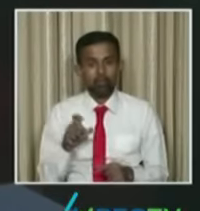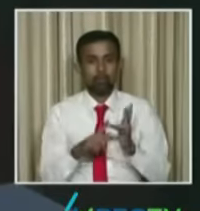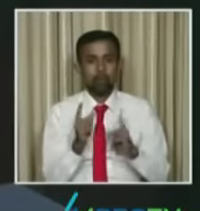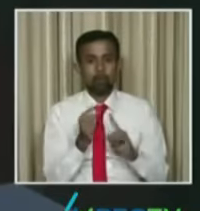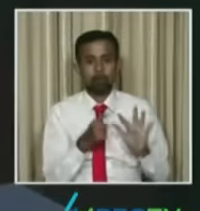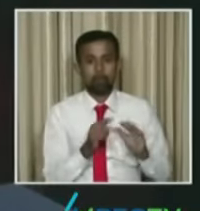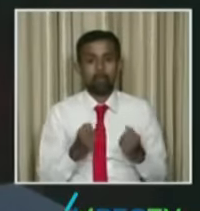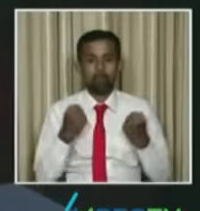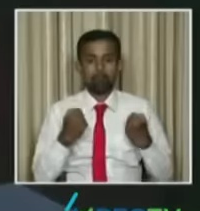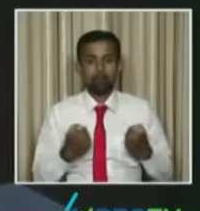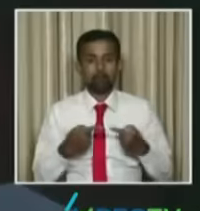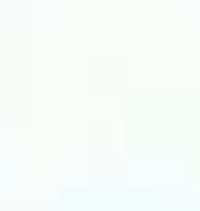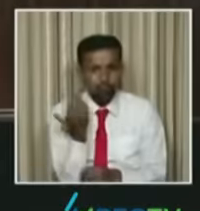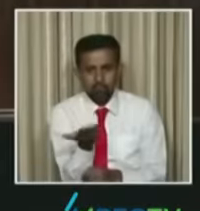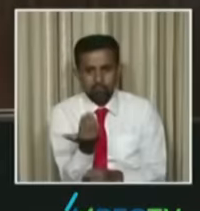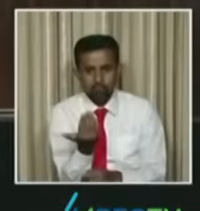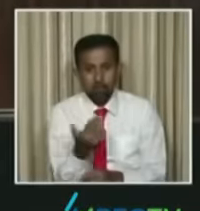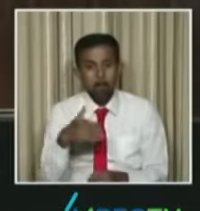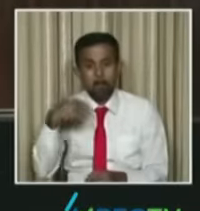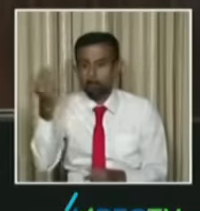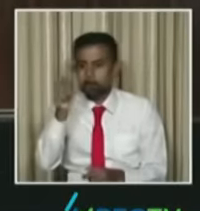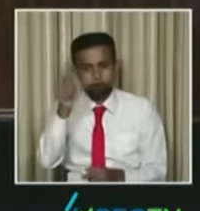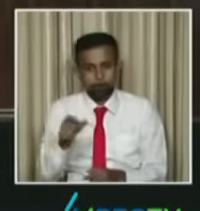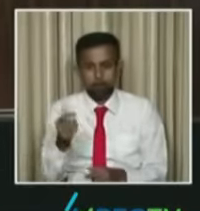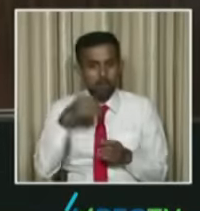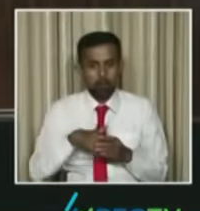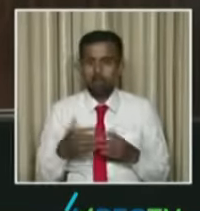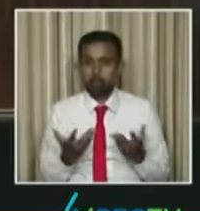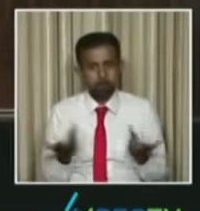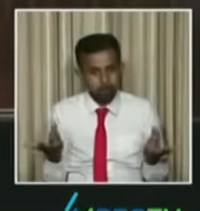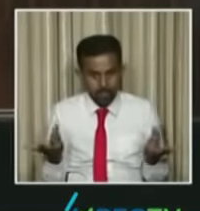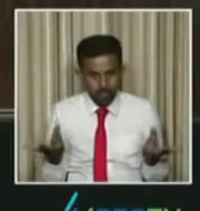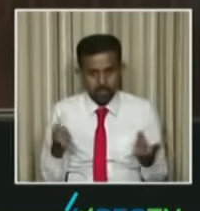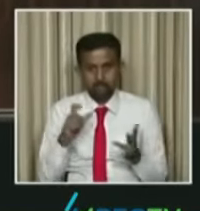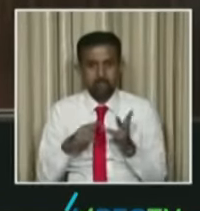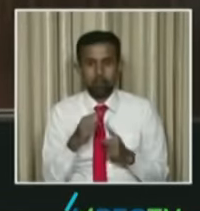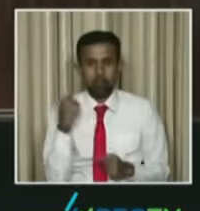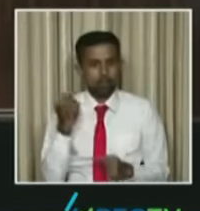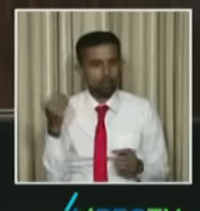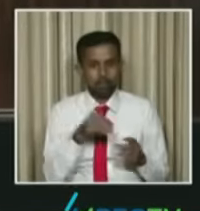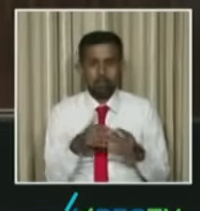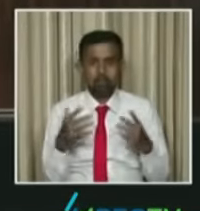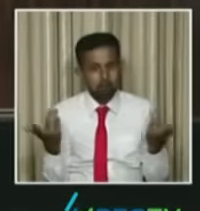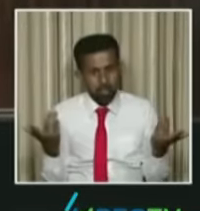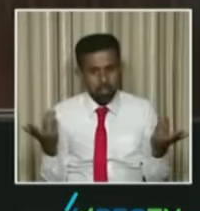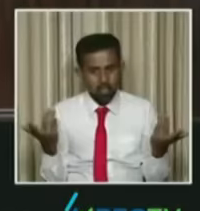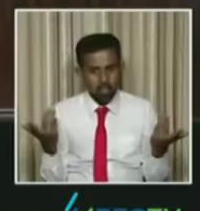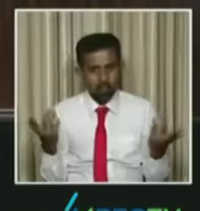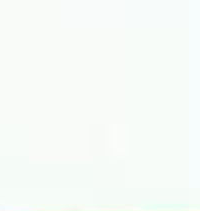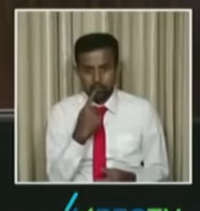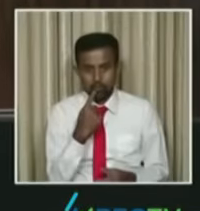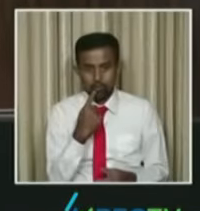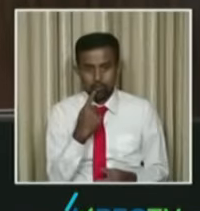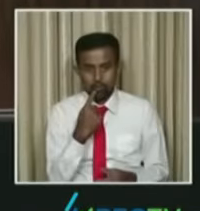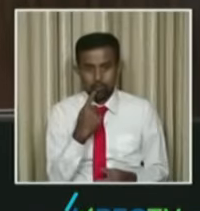වාඩි වෙන්නේ විපක්ෂ නායකටවත් නැති අයිතිය පිටස්තර කෙනෙකුට සහභාගී වෙන්න බෑ කෝප් රැස්වීමකට ඒක හරි නමුත් එතුමා කියලා තියනවලු